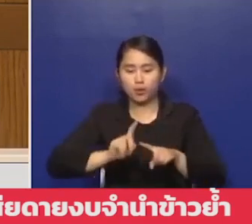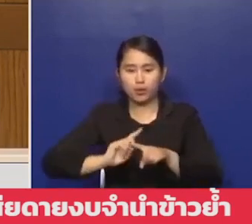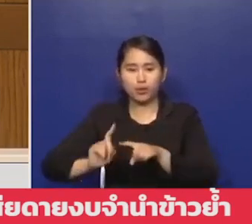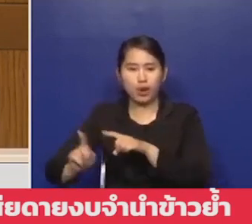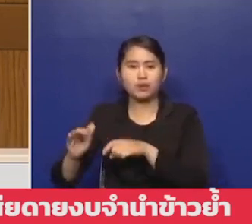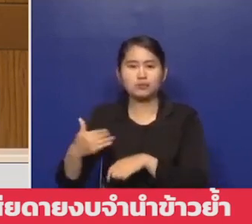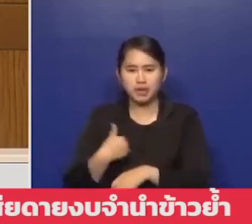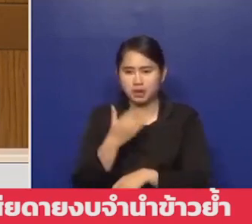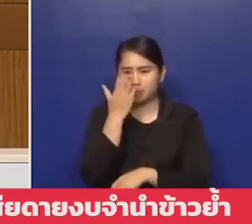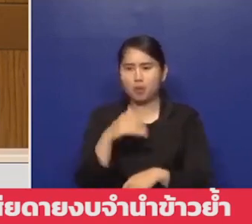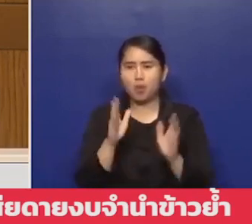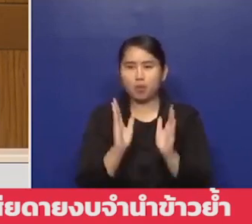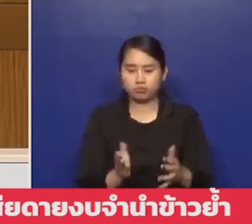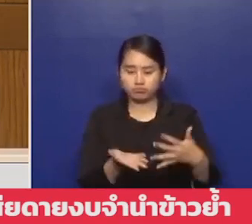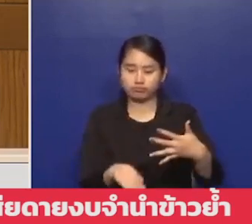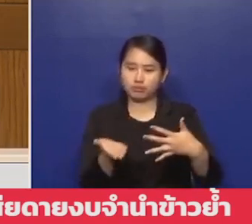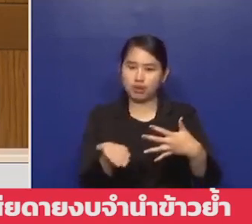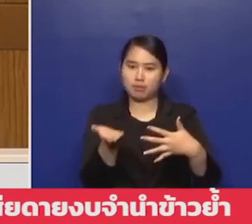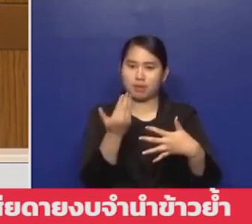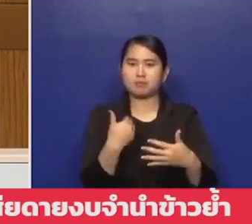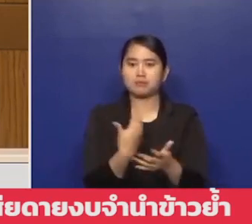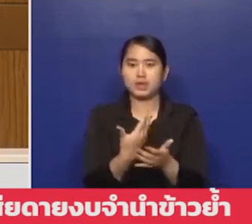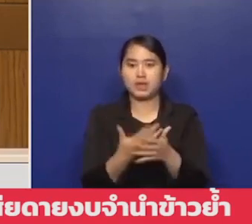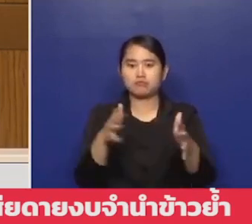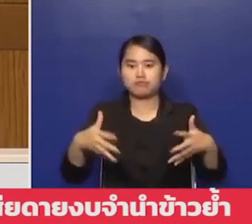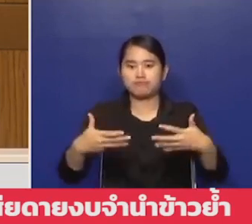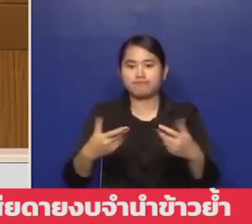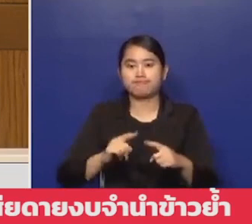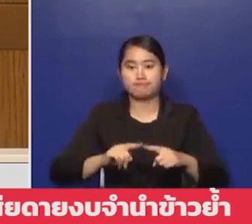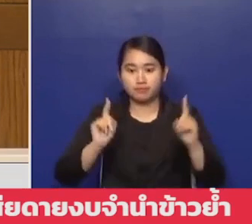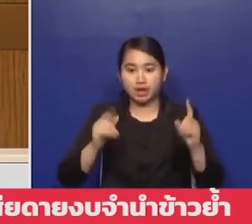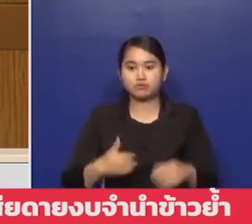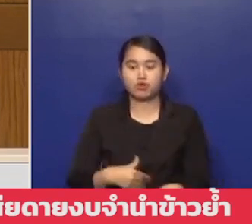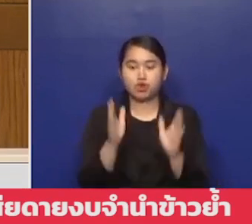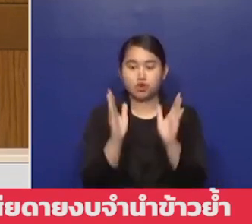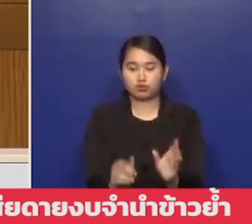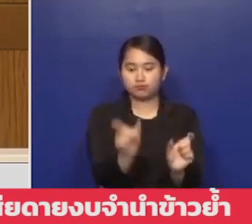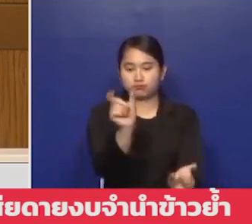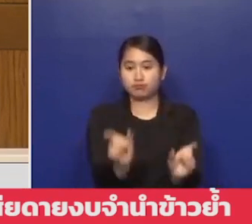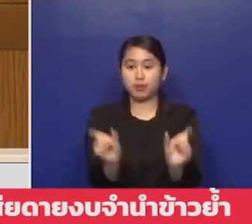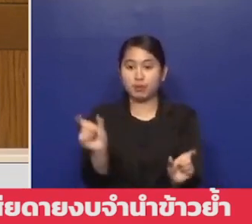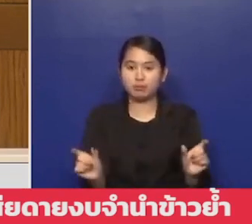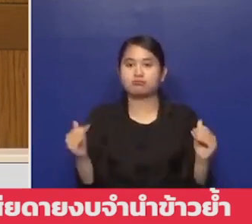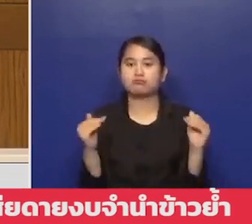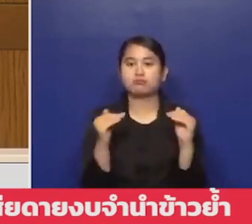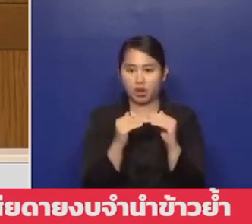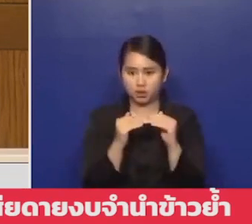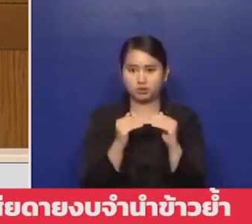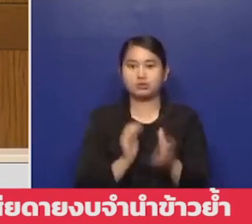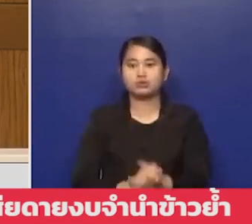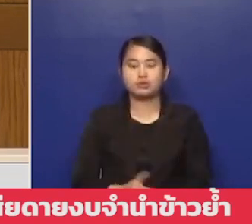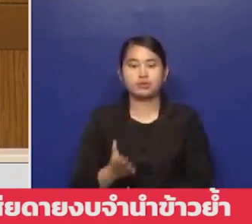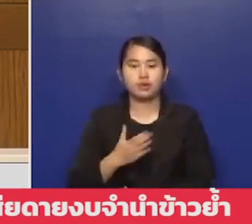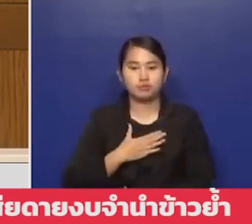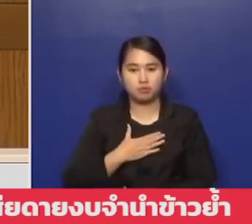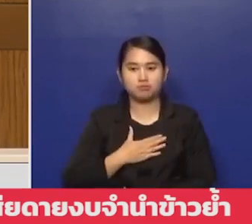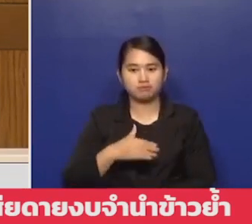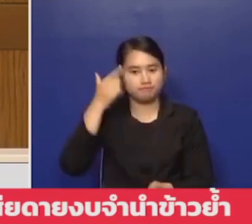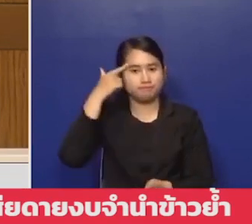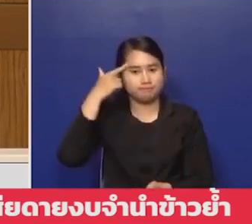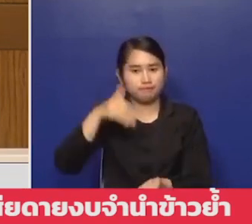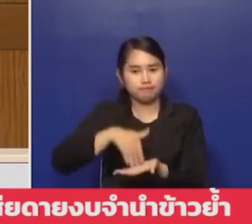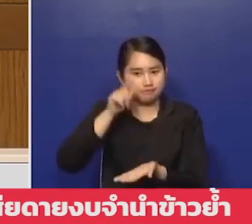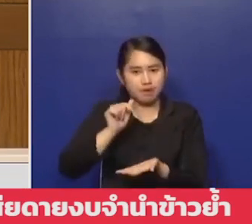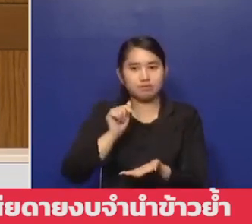มาตรการเยียวยาที่ออกมาเป็นเพียงทำให้คนสามารถดำรงชีพอยู่ได้ซึ่งโครงการคนละครึ่งก็เป็นการต่อยอดให้เกิดการหมุนเวียนการใช้เงินในระบ